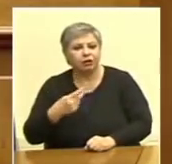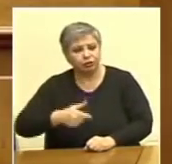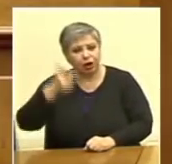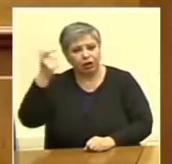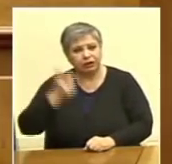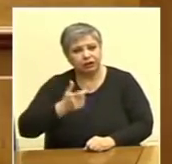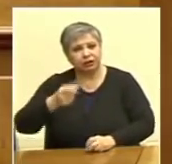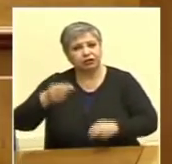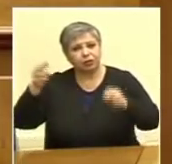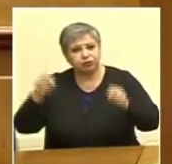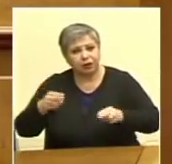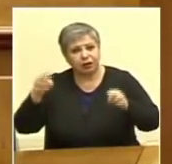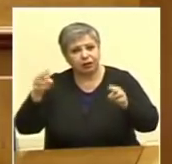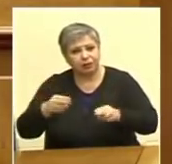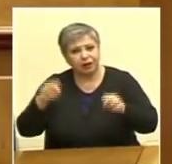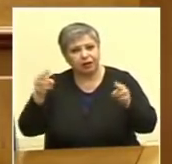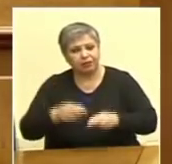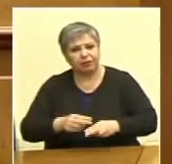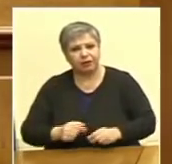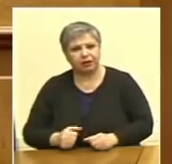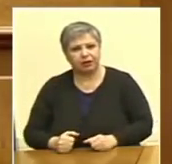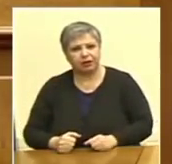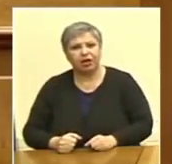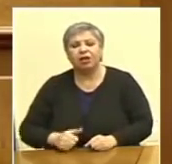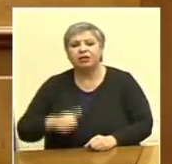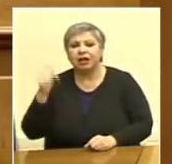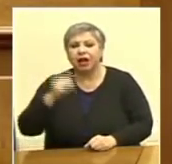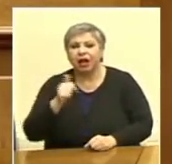δυστυχώς όμως μαζί με αυτές να βυθίζεται και η δική τους αξιοπρέπεια.